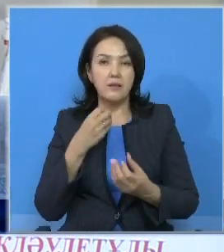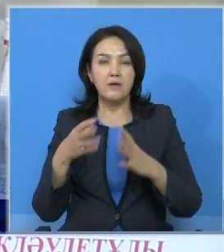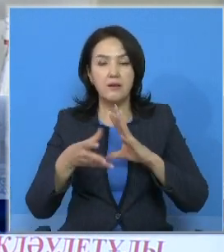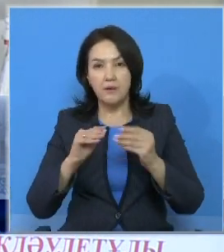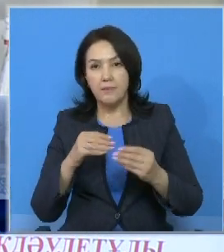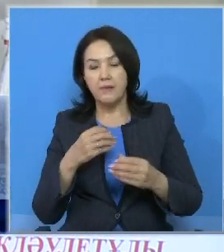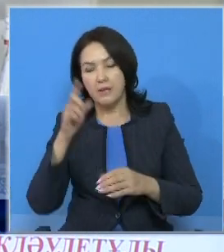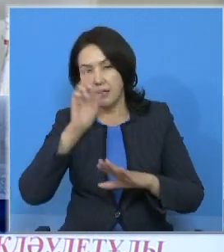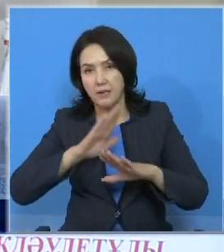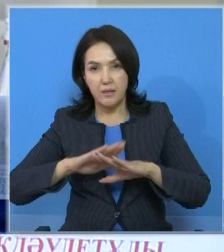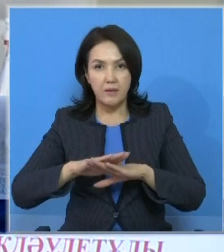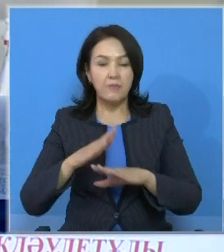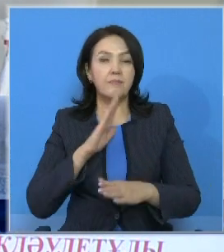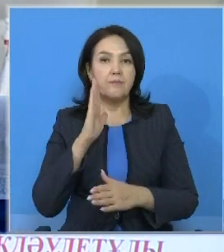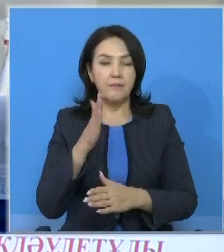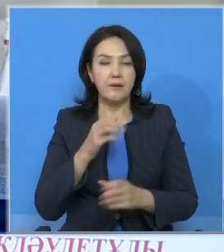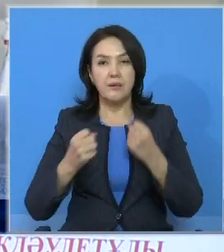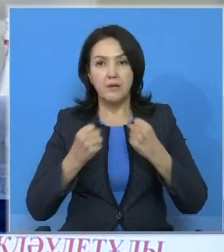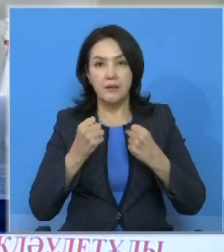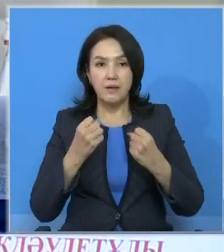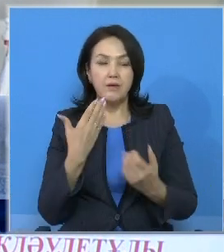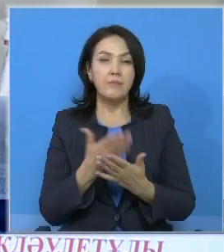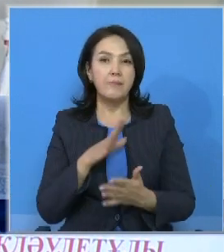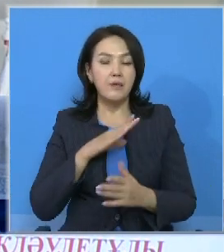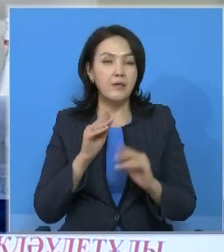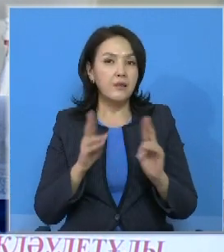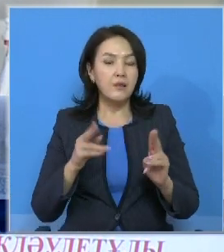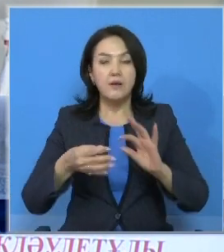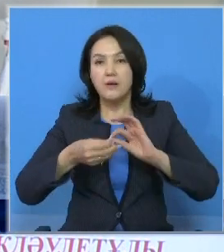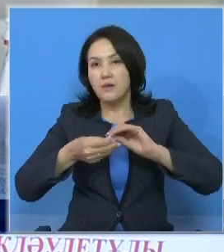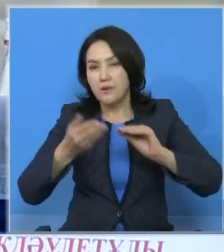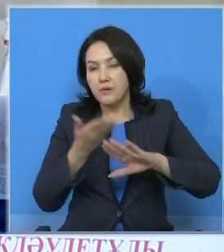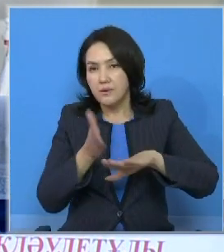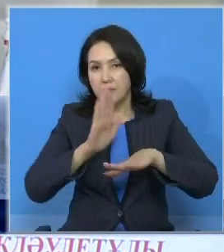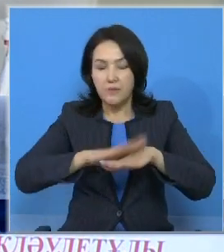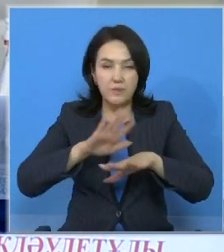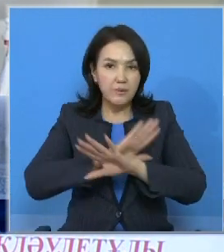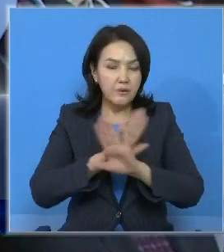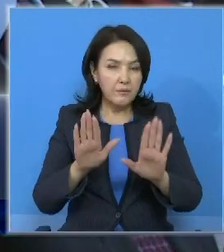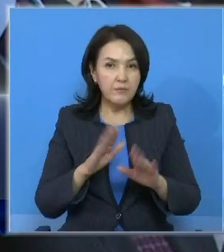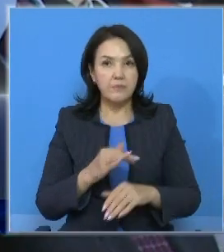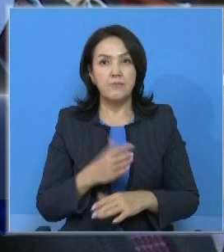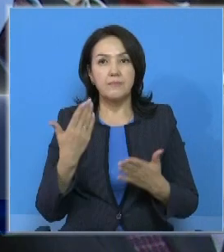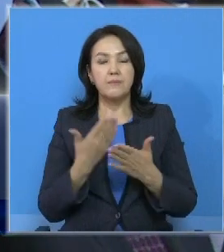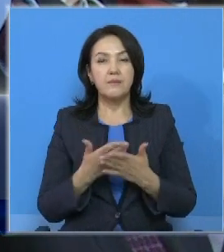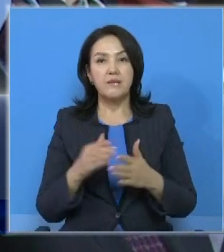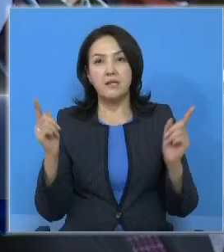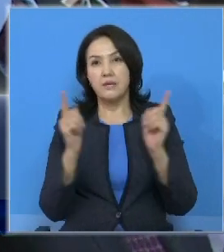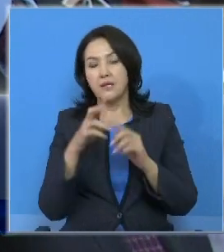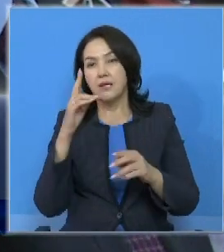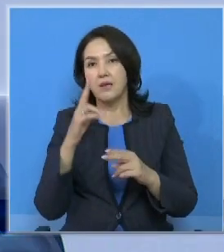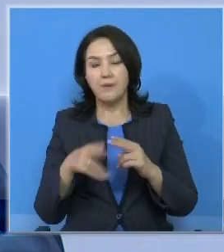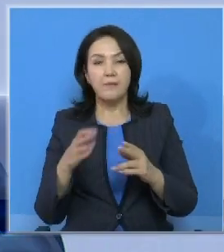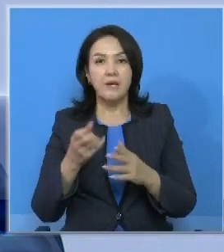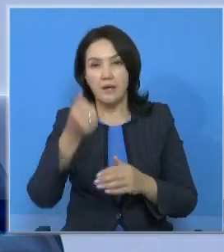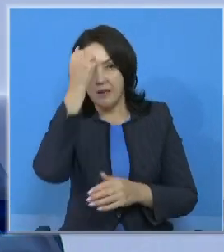наша страна будут стоять на крепком основании, и никакие трудности не смогут пошатнуть его. В завершении встречи аким